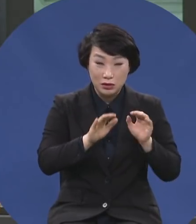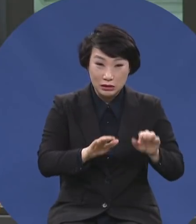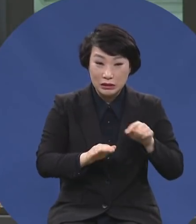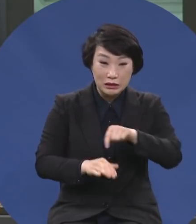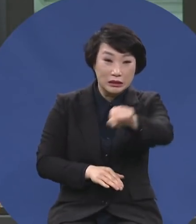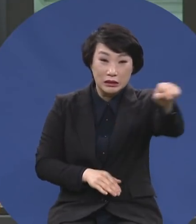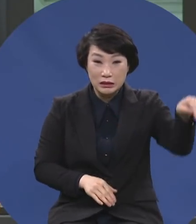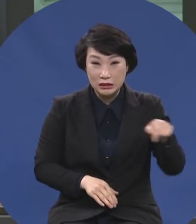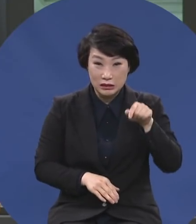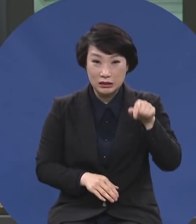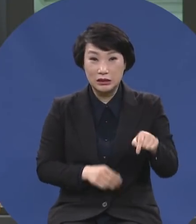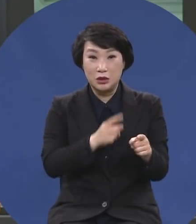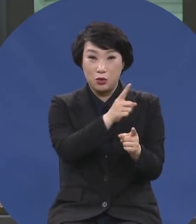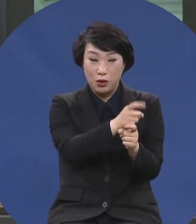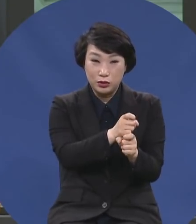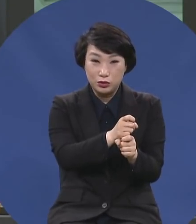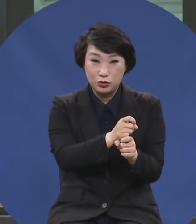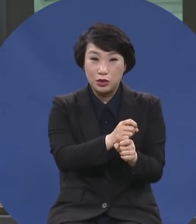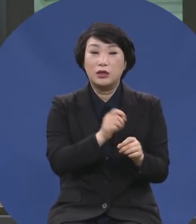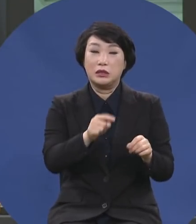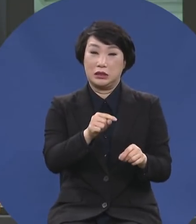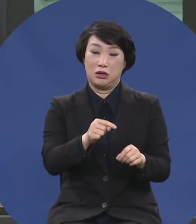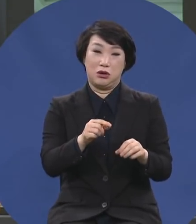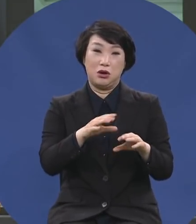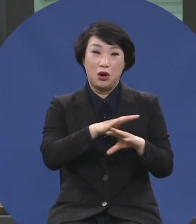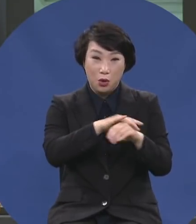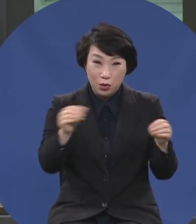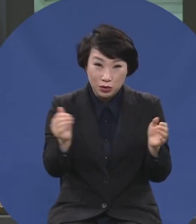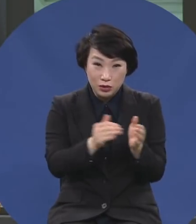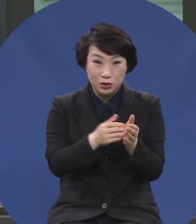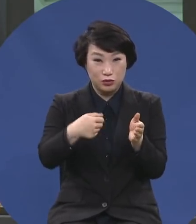이 원수를 고쳐주기 위해서